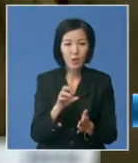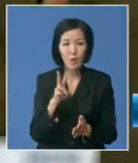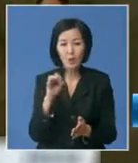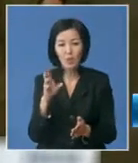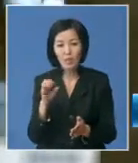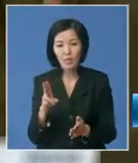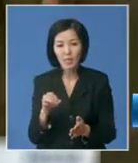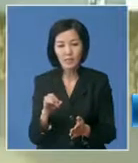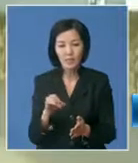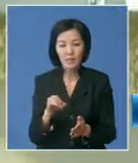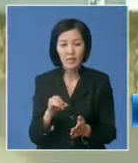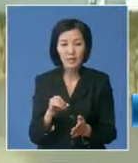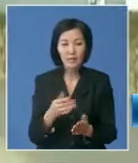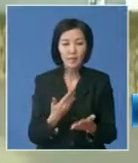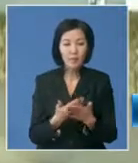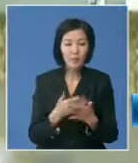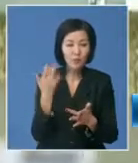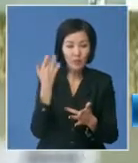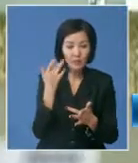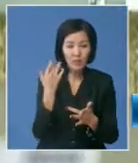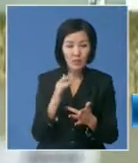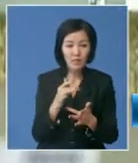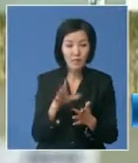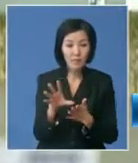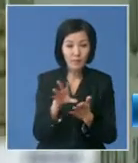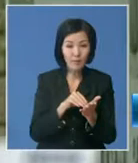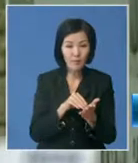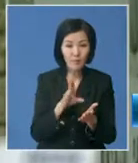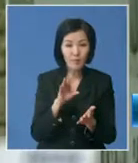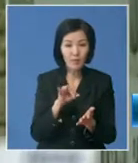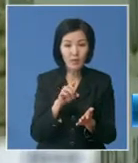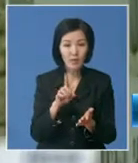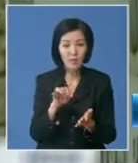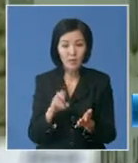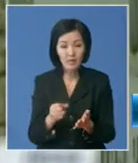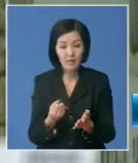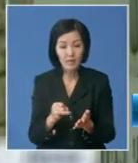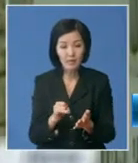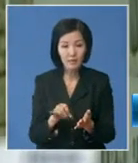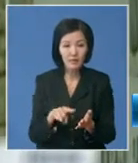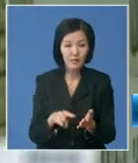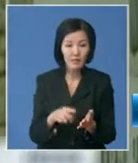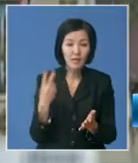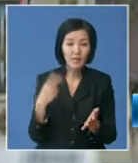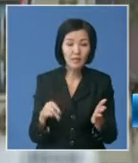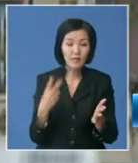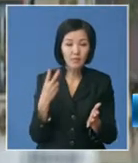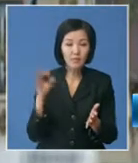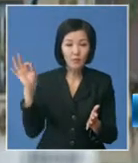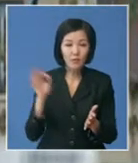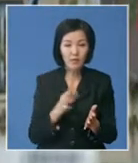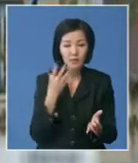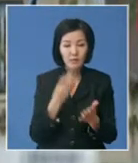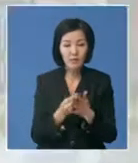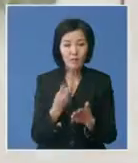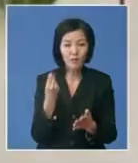палестинской автономии примеру сша последовал и израиль все свечи организация лишилась 22 процентов своего